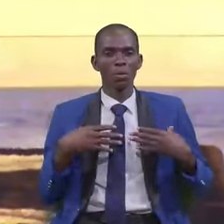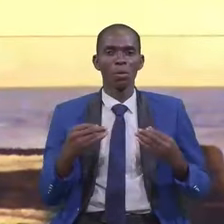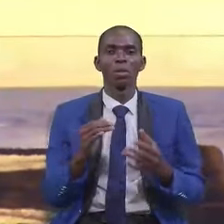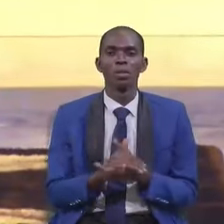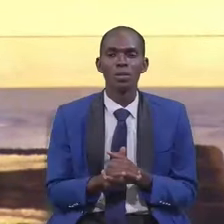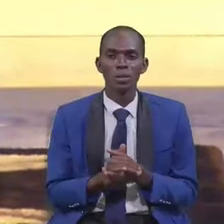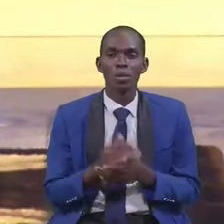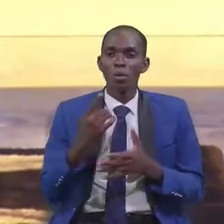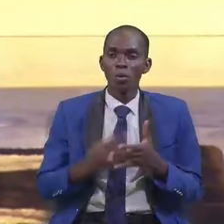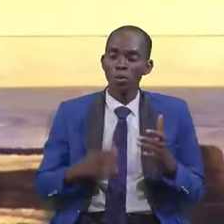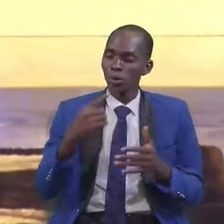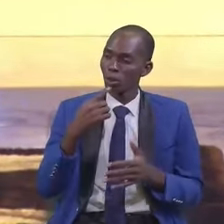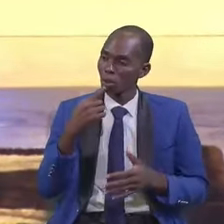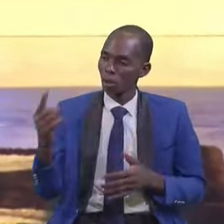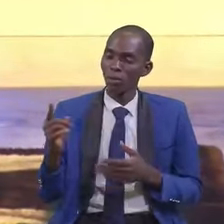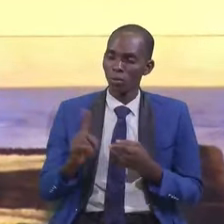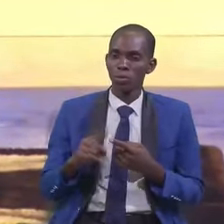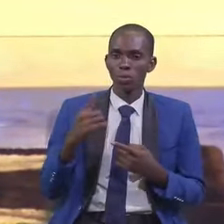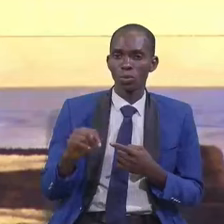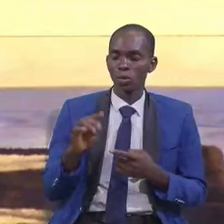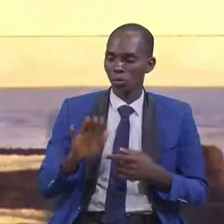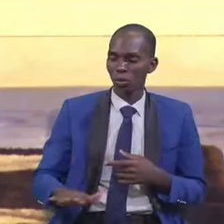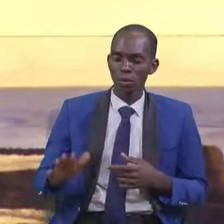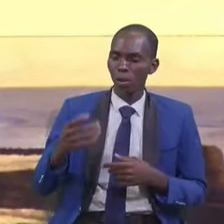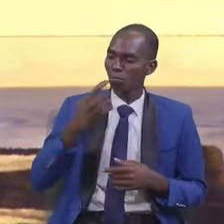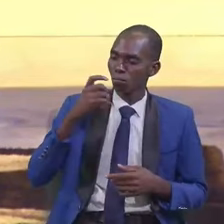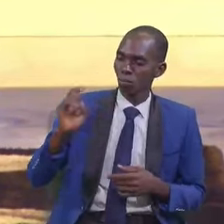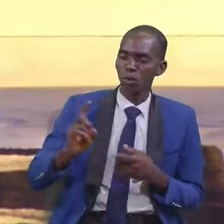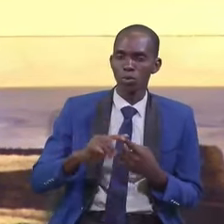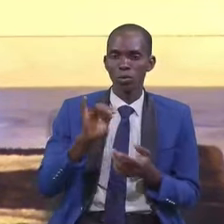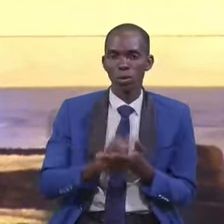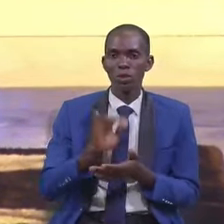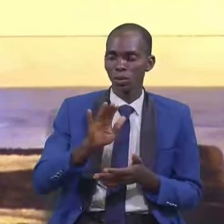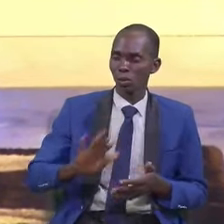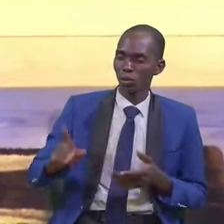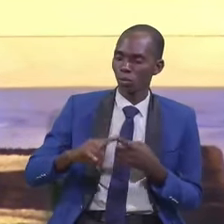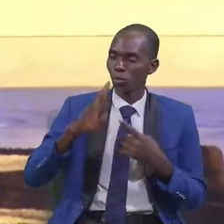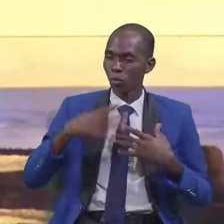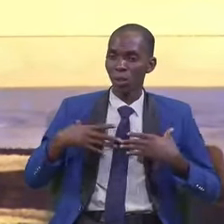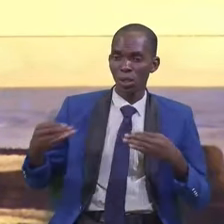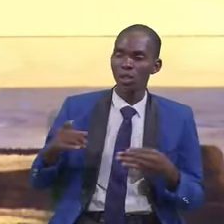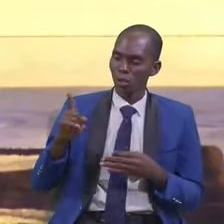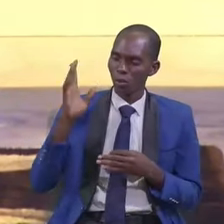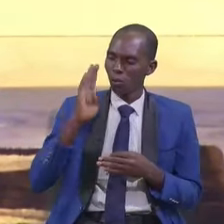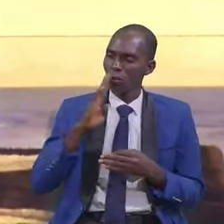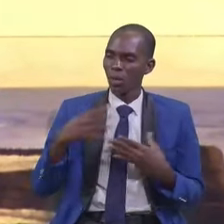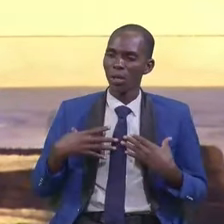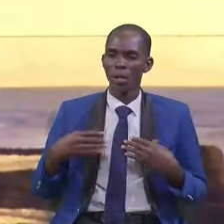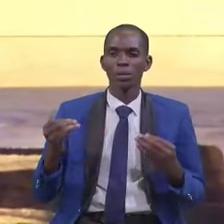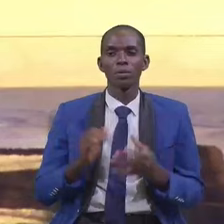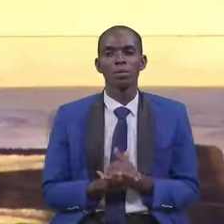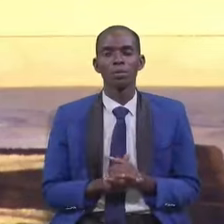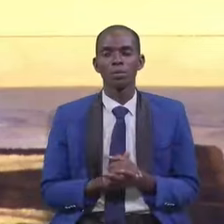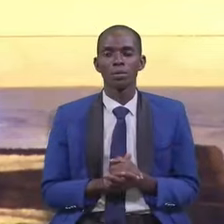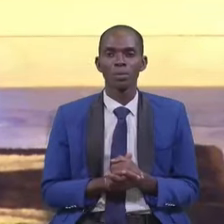de votre mari qu'il a guéri, il sera guéri. Ce que vous dites et que vous commandez à ce que votre fils soit